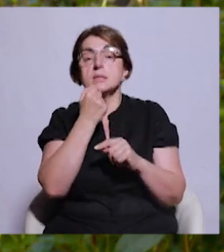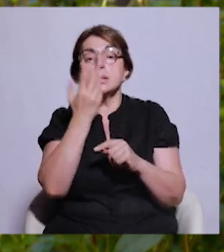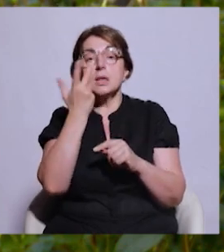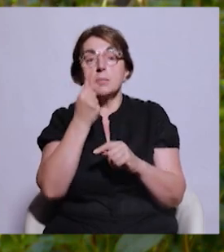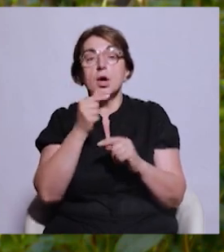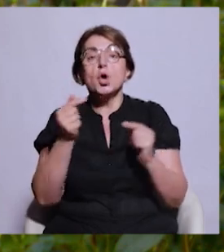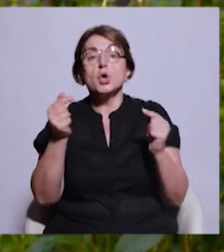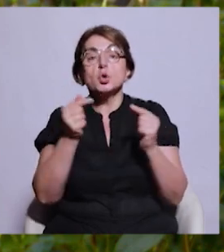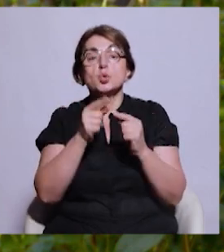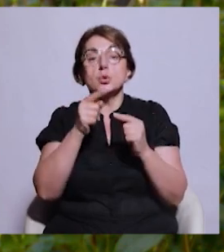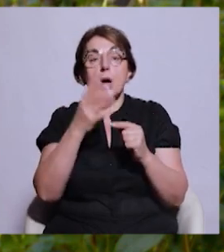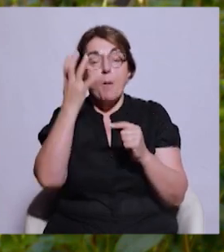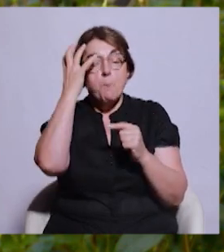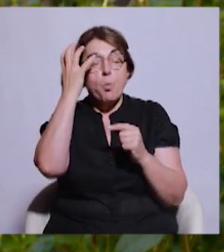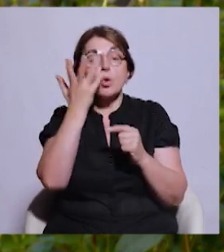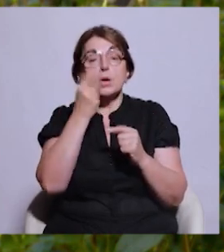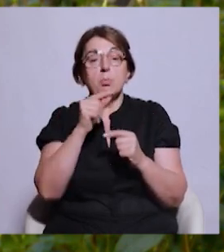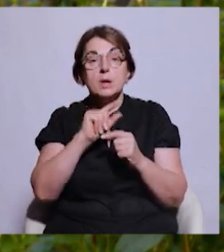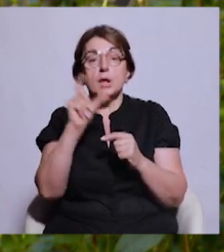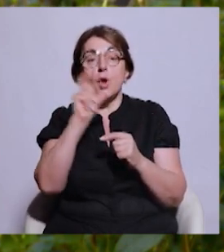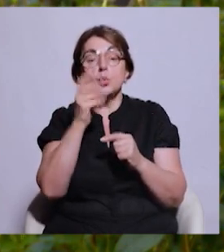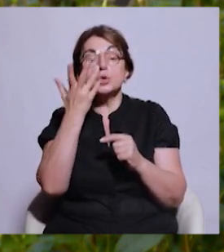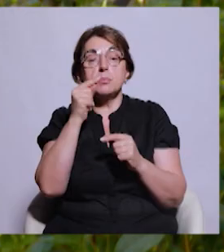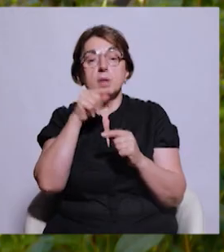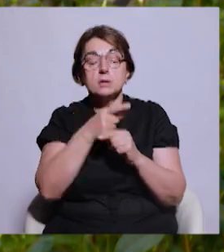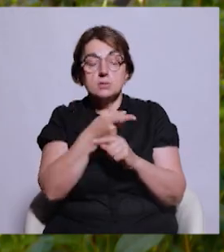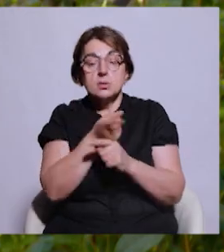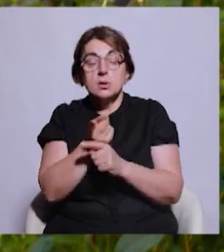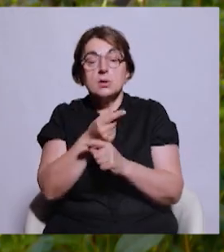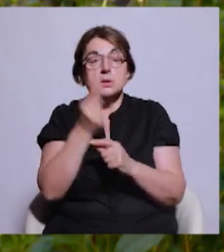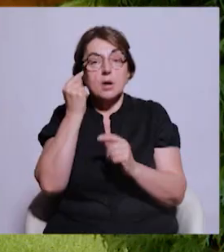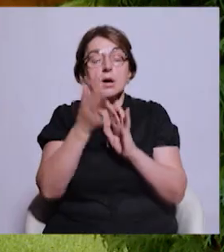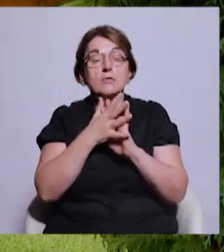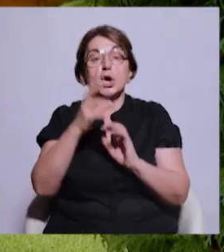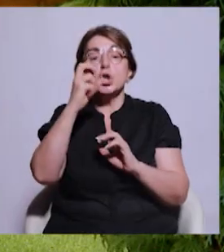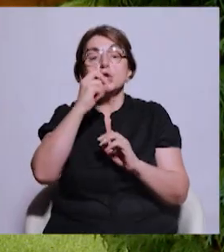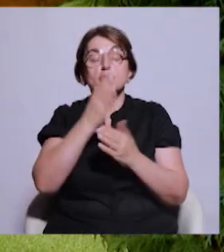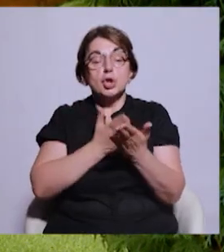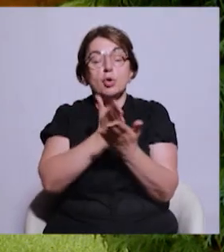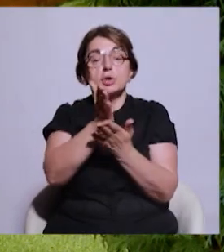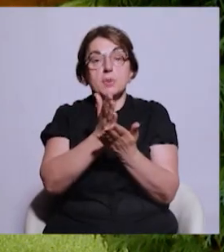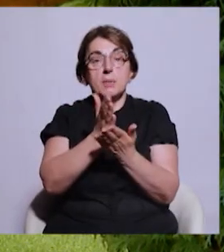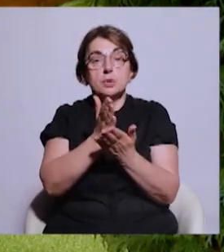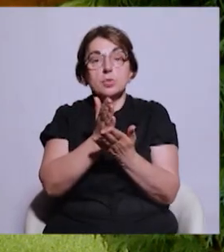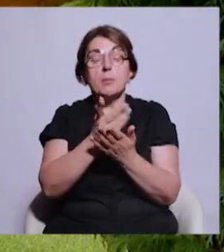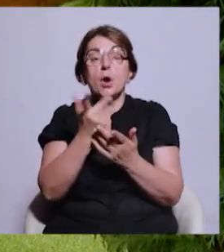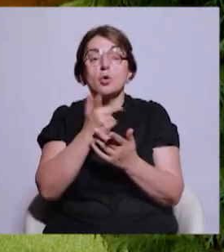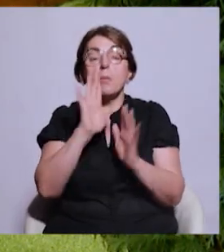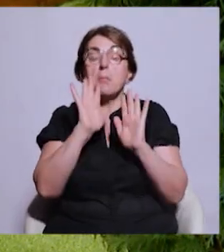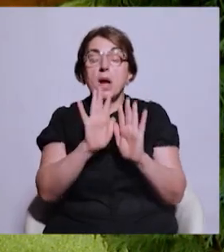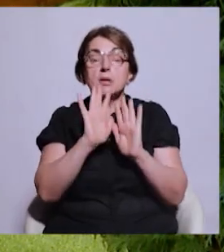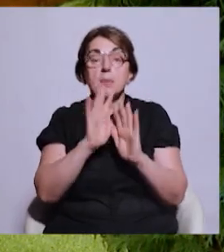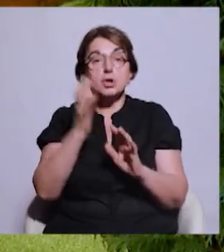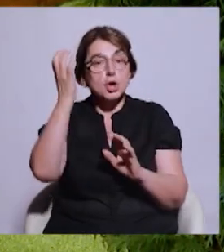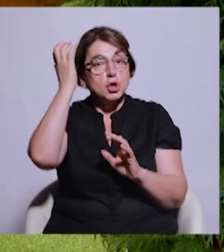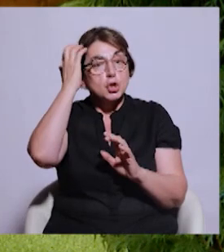მეორე არის წითლად. სწორედ ეს მუქად, ანუ შავად ან ლურჯად შეფერადებული ის არის გვამცნობს ჩვენ ჩრდილოეთის მიმართულებას. რატომ